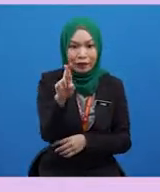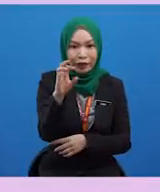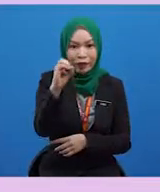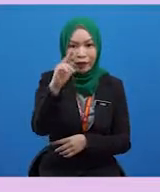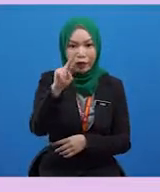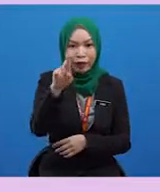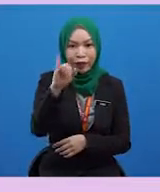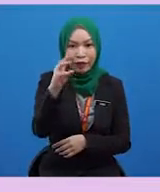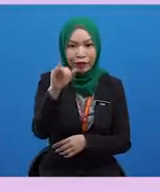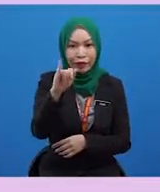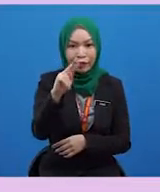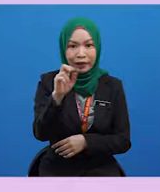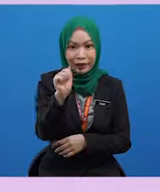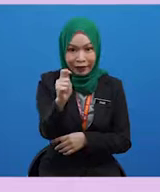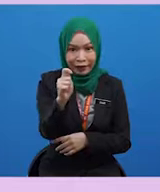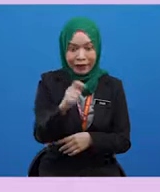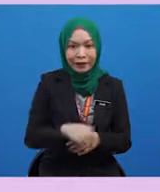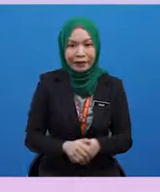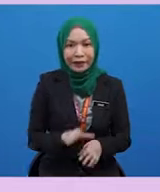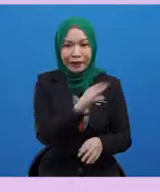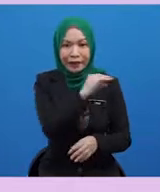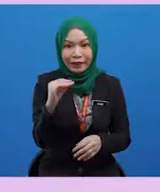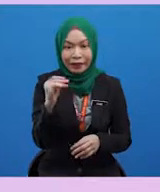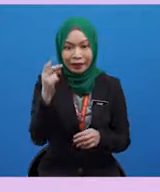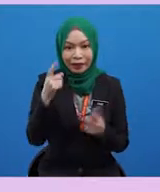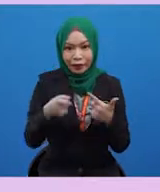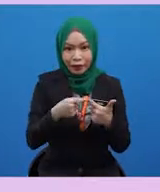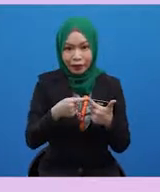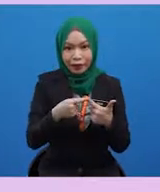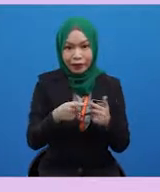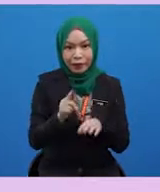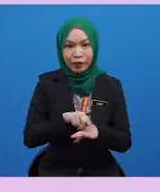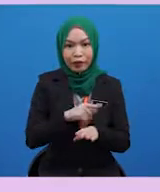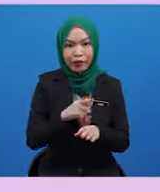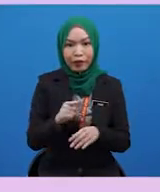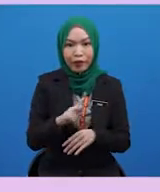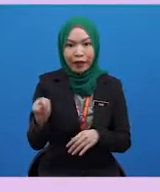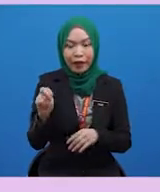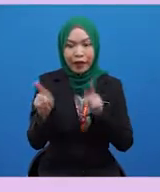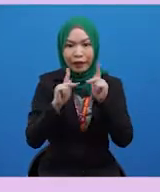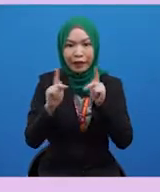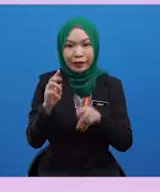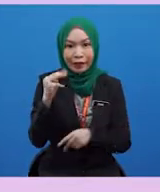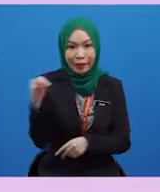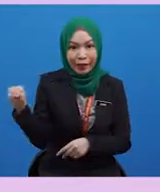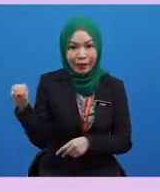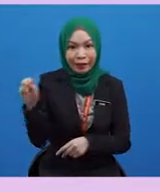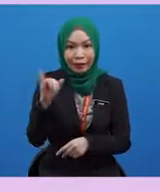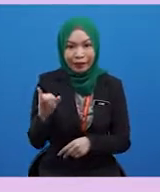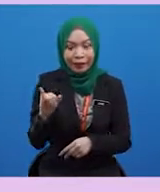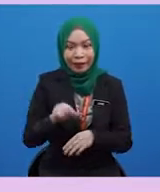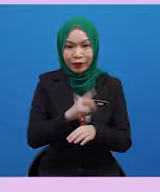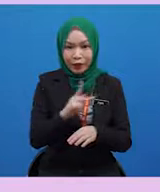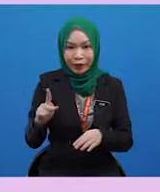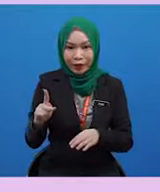pembaris. Kedua, pengulangan kata mereka yang merujuk kepada nama-nama yang disebutkan juga merupakan penanda